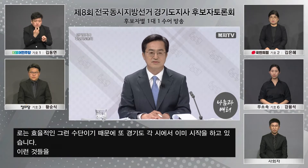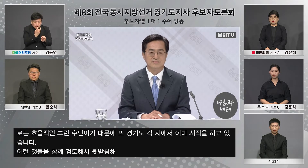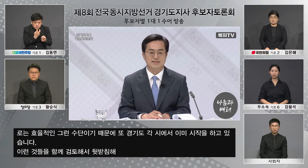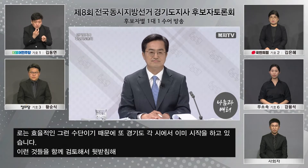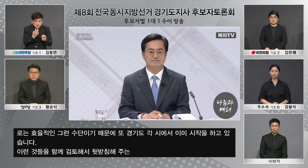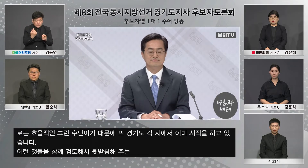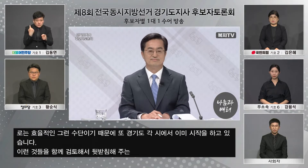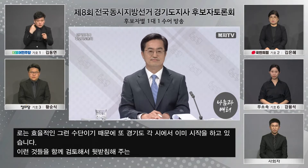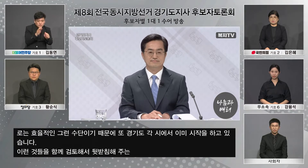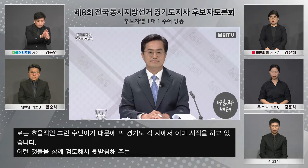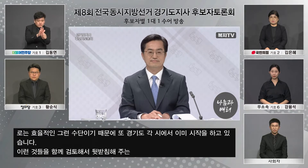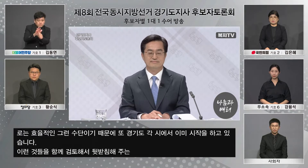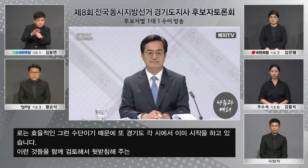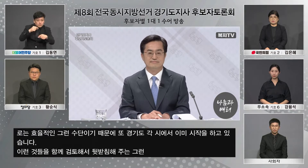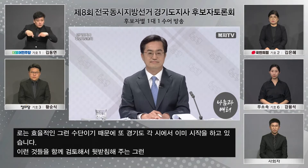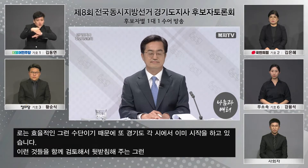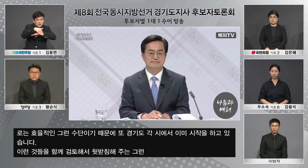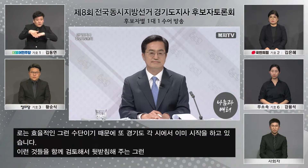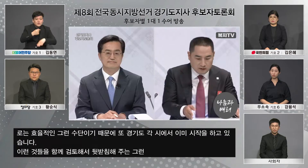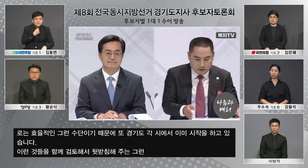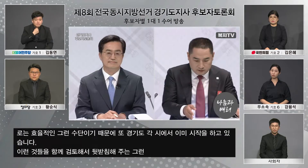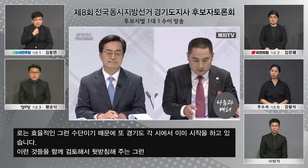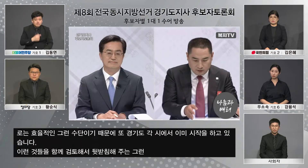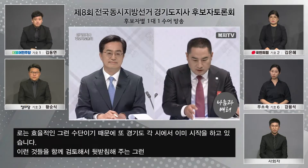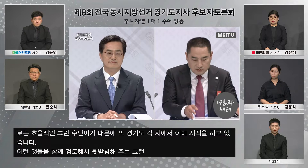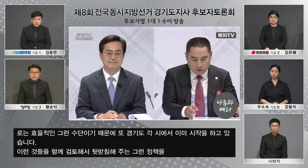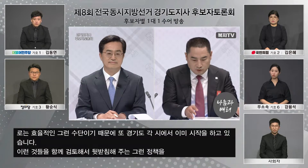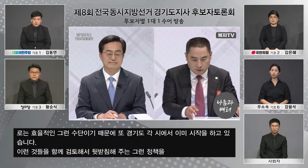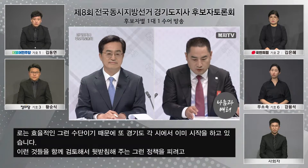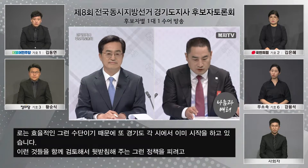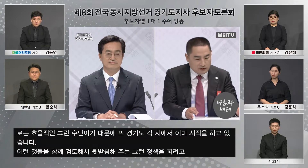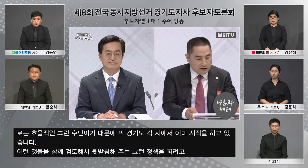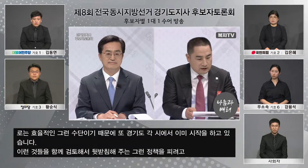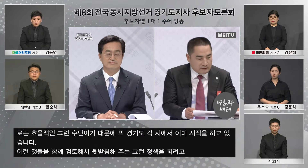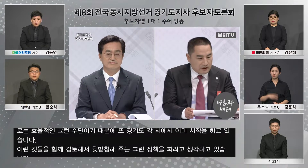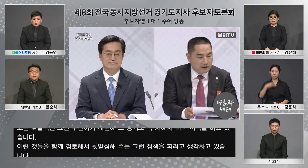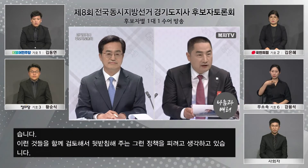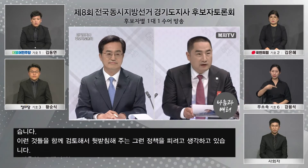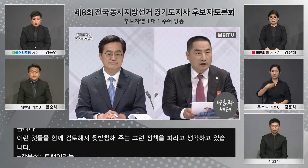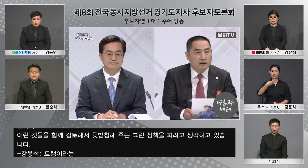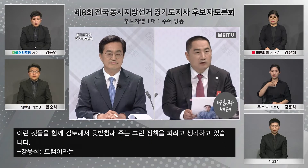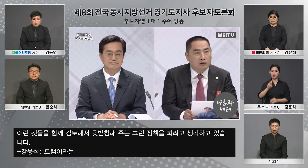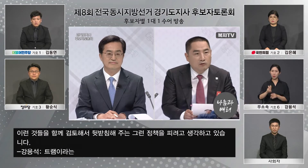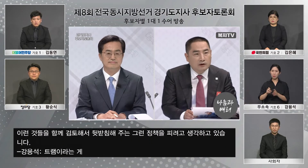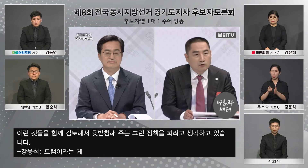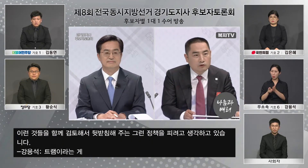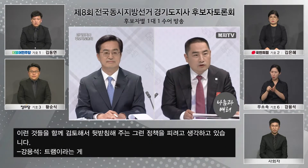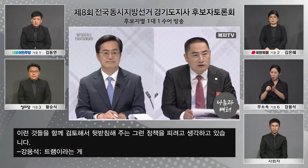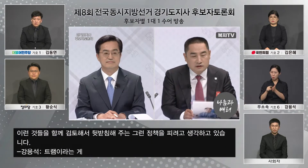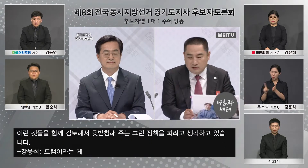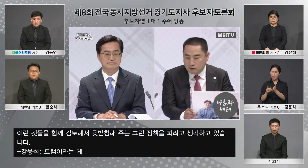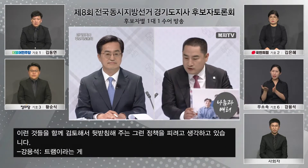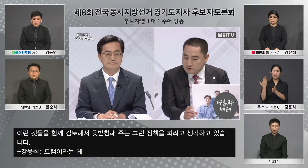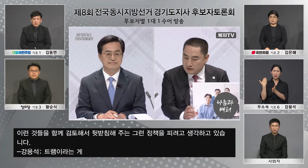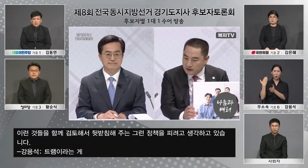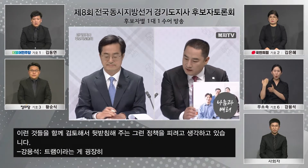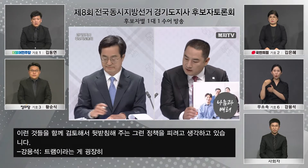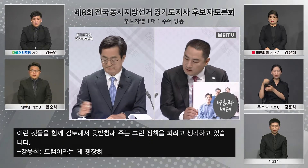펴려고 생각하고 있습니다. 네, 그럼 뭐 트램이라는 게 그 굉장히 전통적인 도시들에 남아있긴 한데 얼마나 효율적인지는 잘